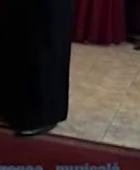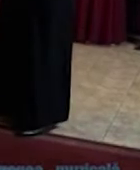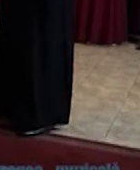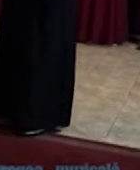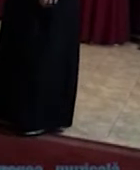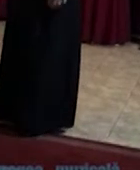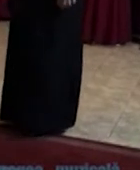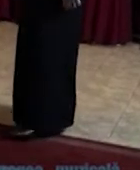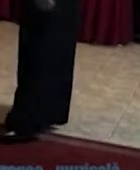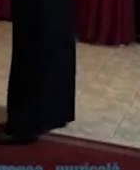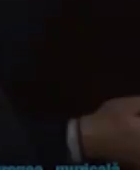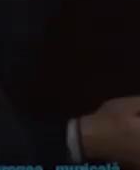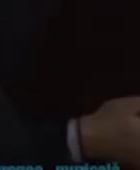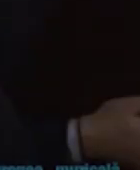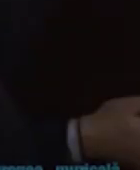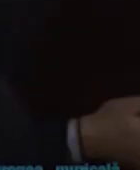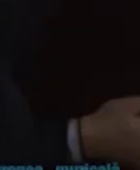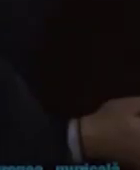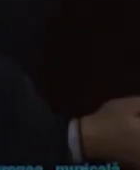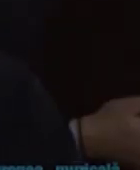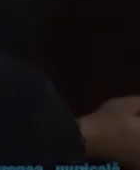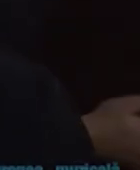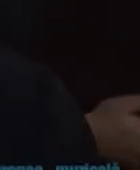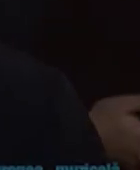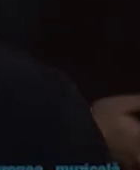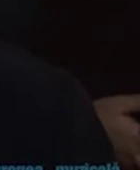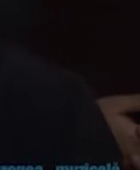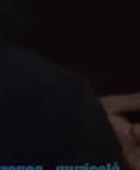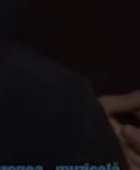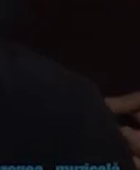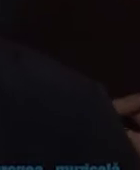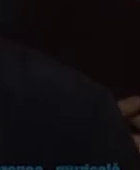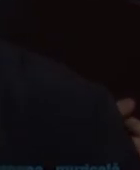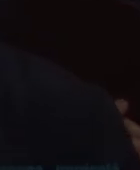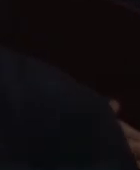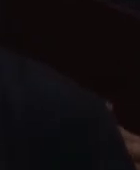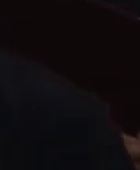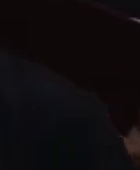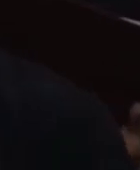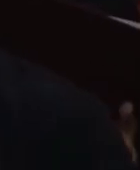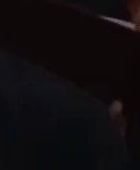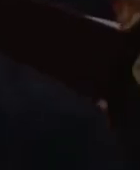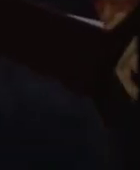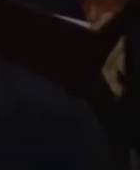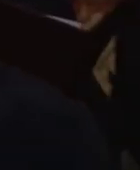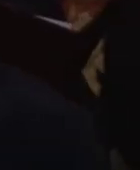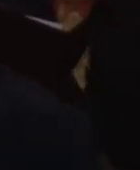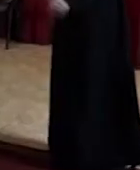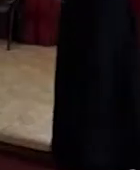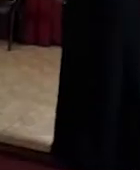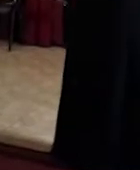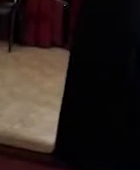năpădesc albinele, prisă carul lui Hristos, prăpădindu-și